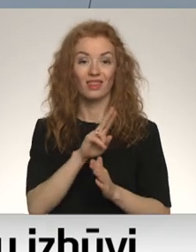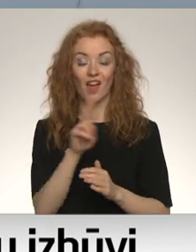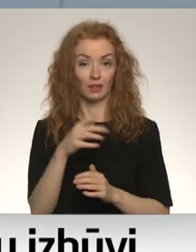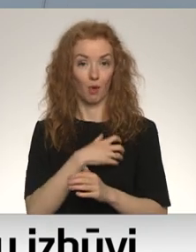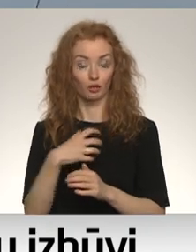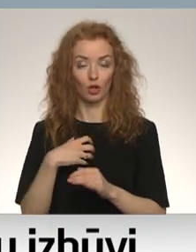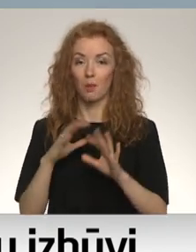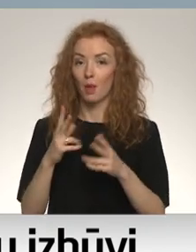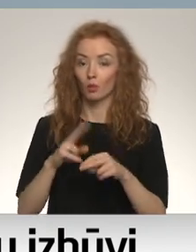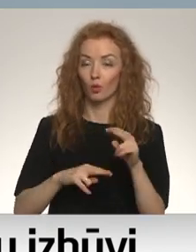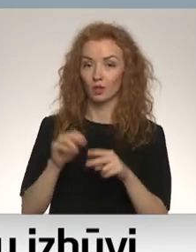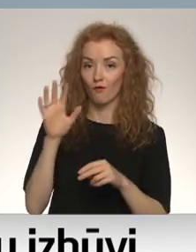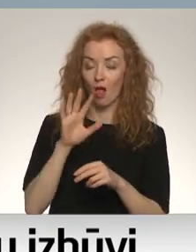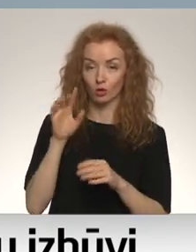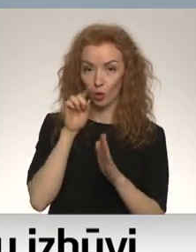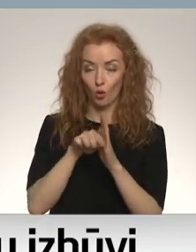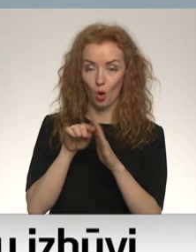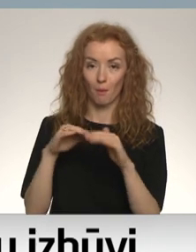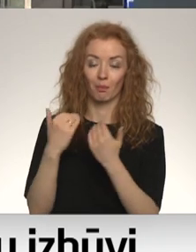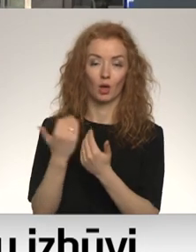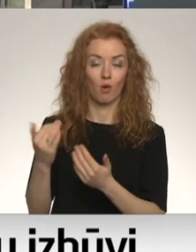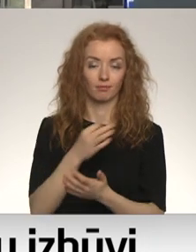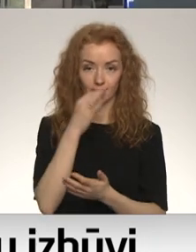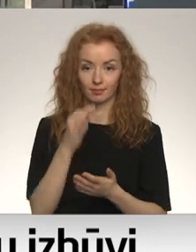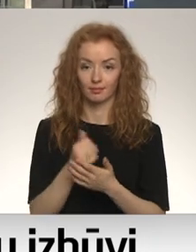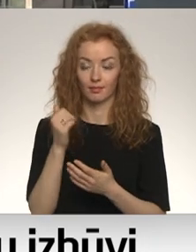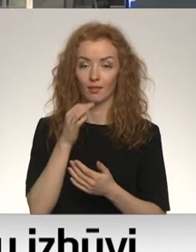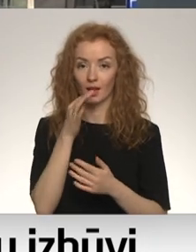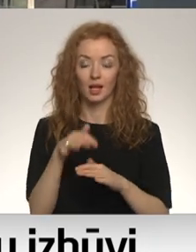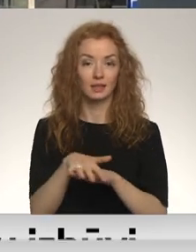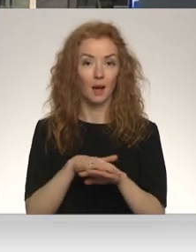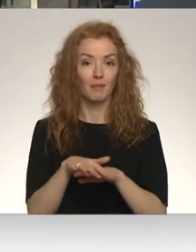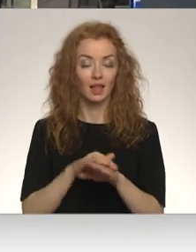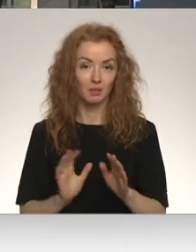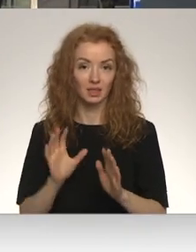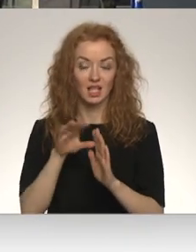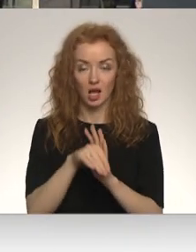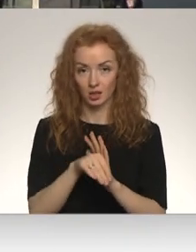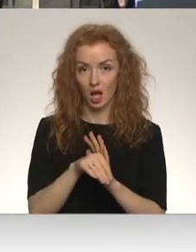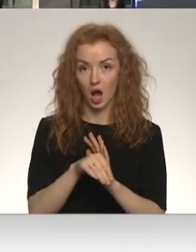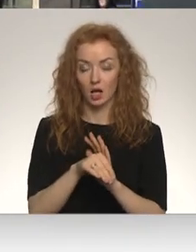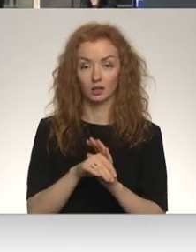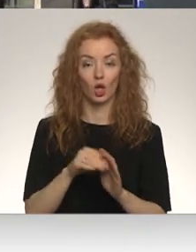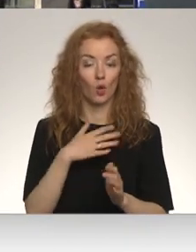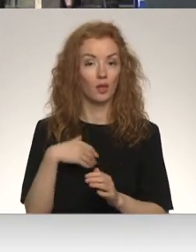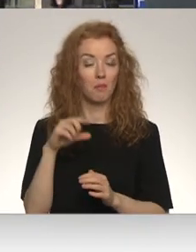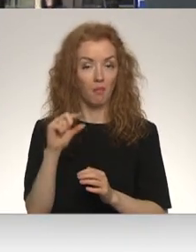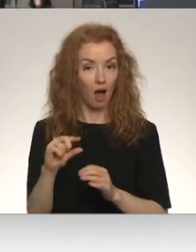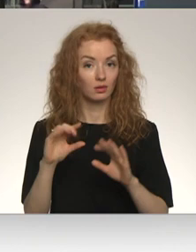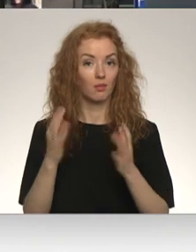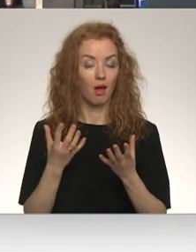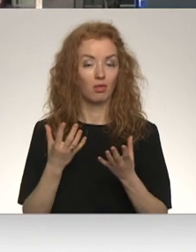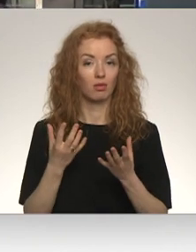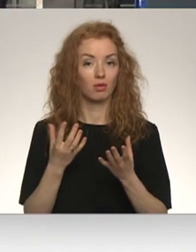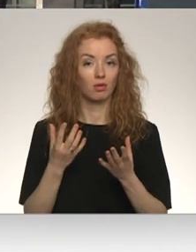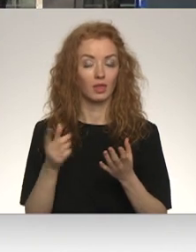pašvaldību, bet būvniecības valsts kontrolas biroja pārziņā. Sabiedrības tā iesaistu ir tā kā mazi paredzēta, bet